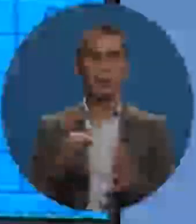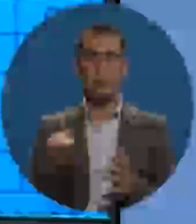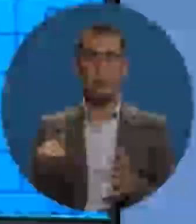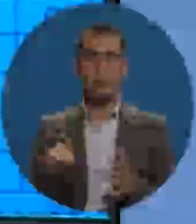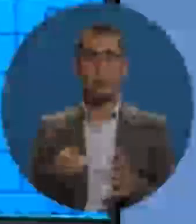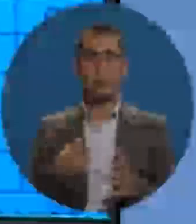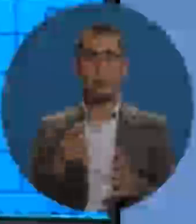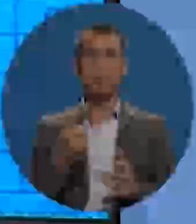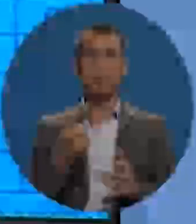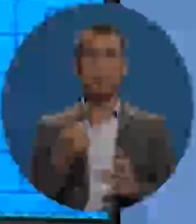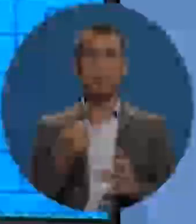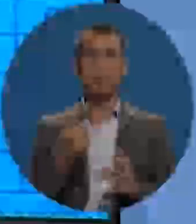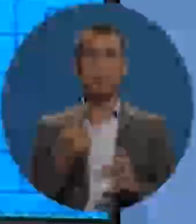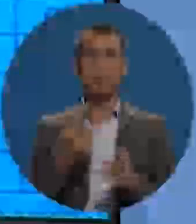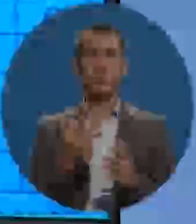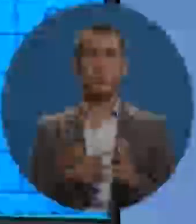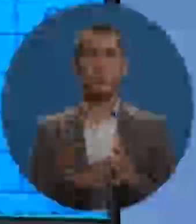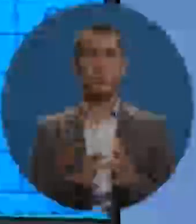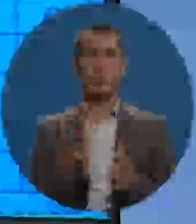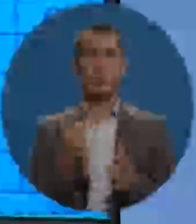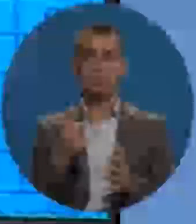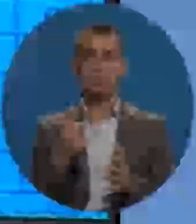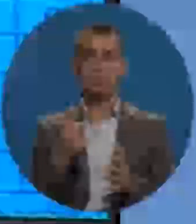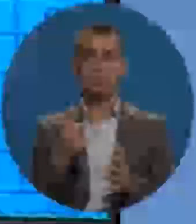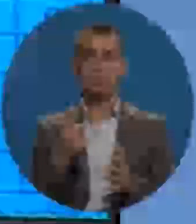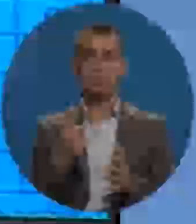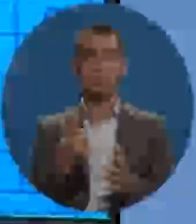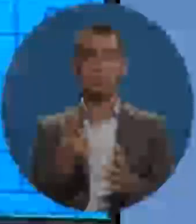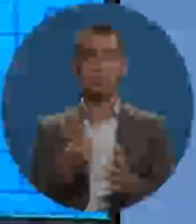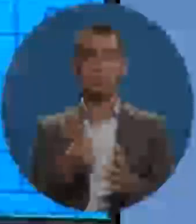бірліклерге ажыратылады екен. Қалған